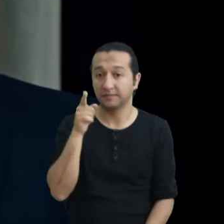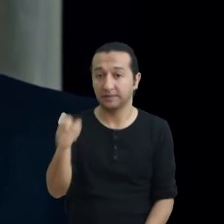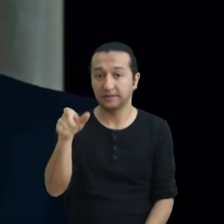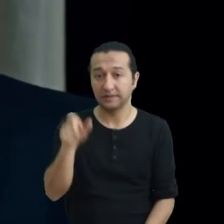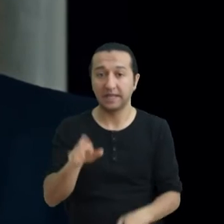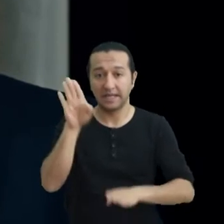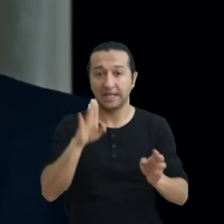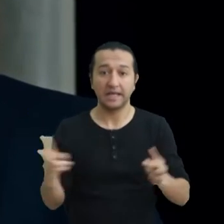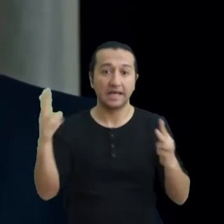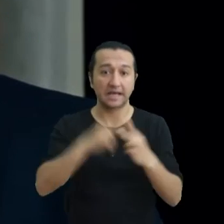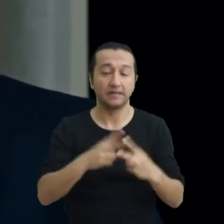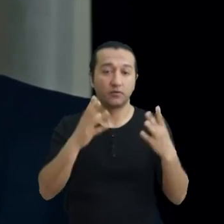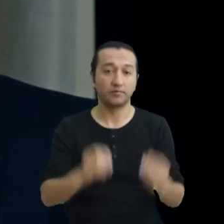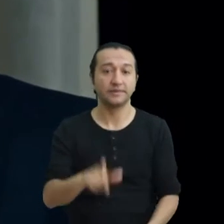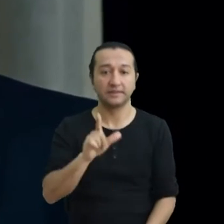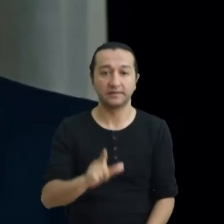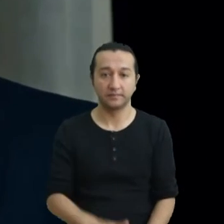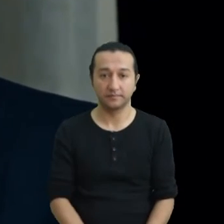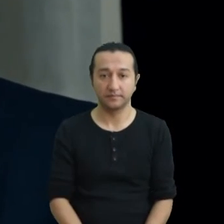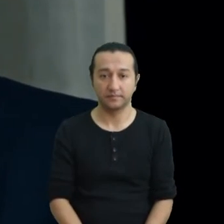Adamımızın ihaleye katılabilmesi.